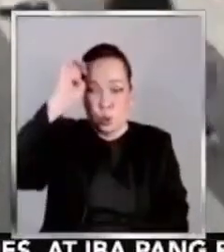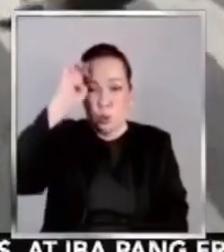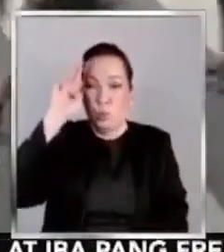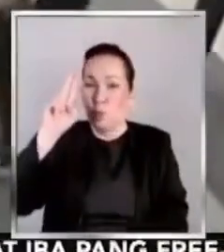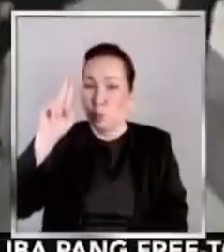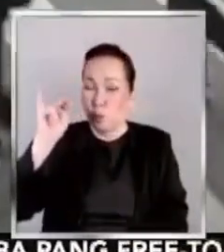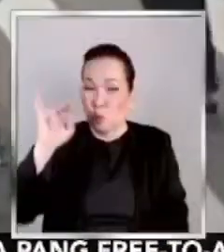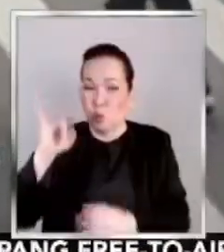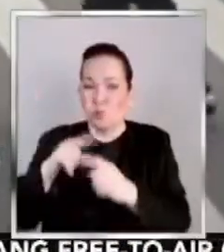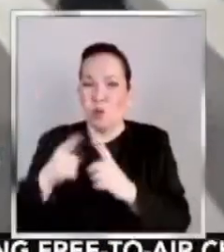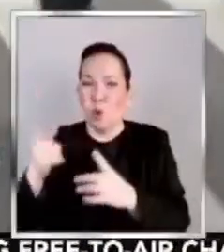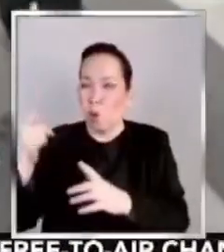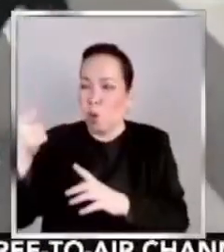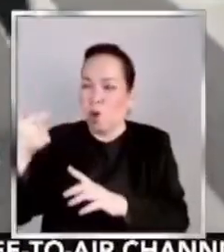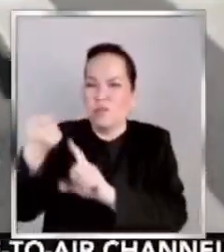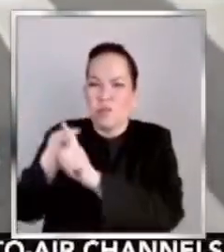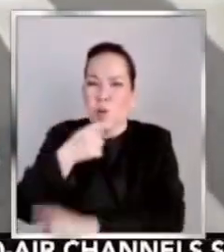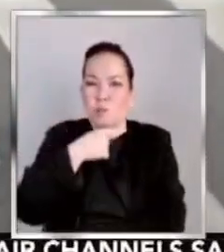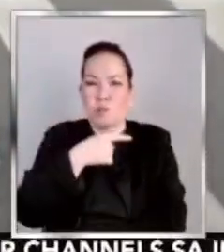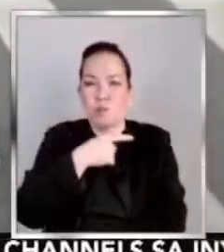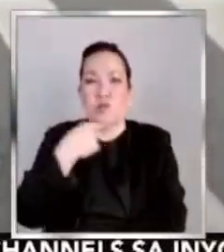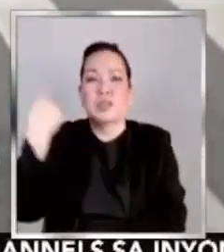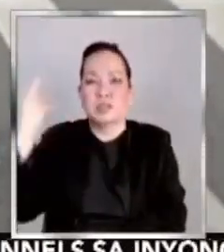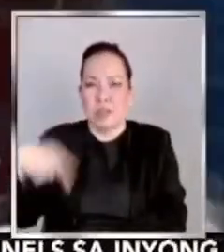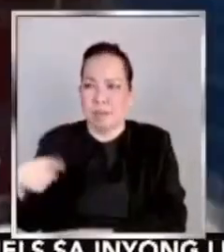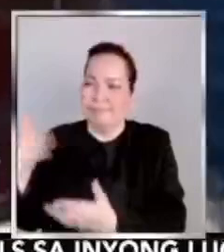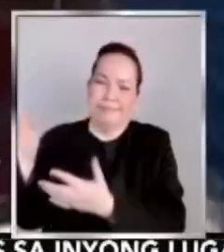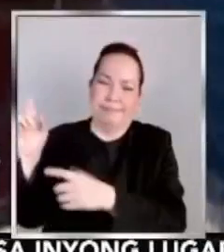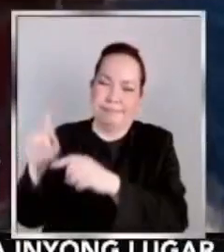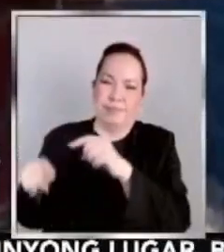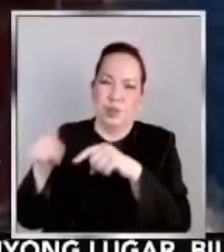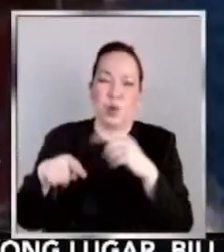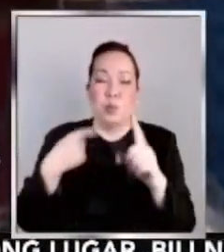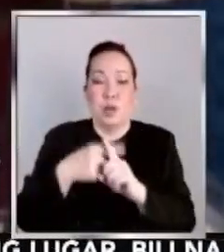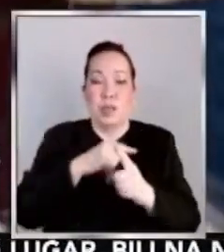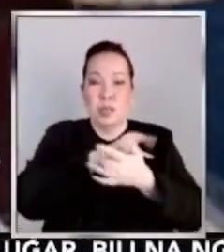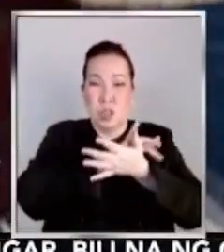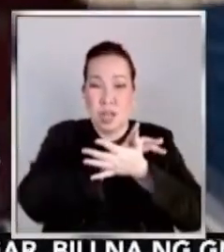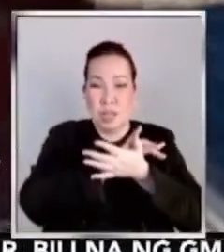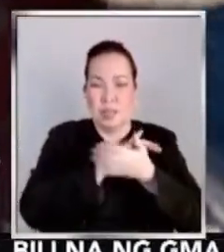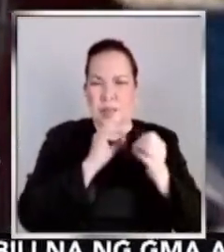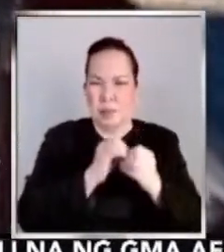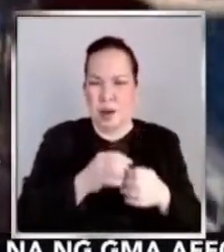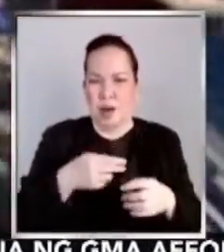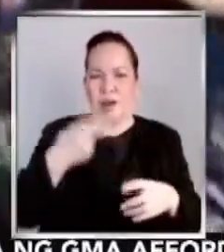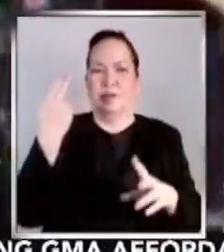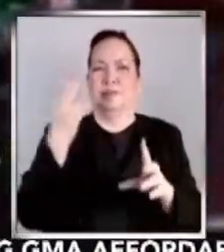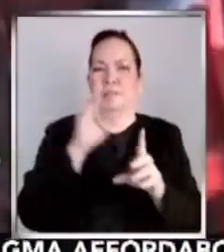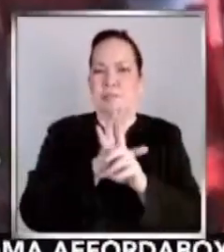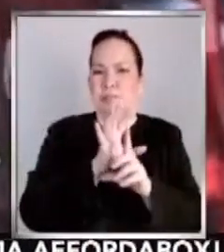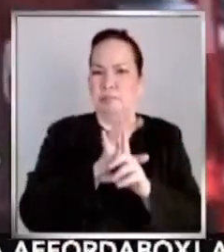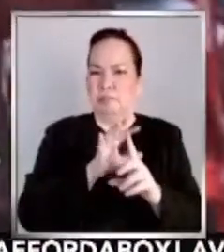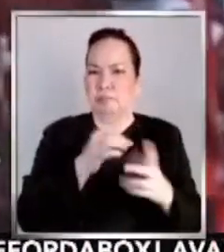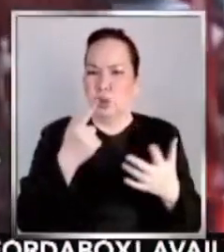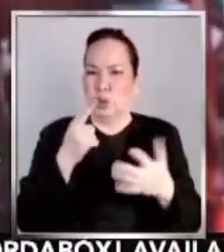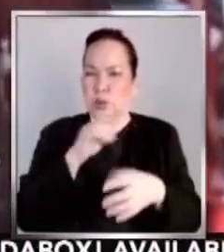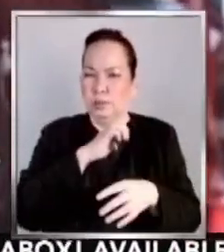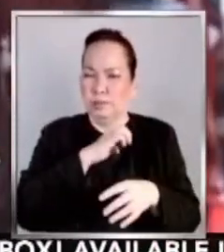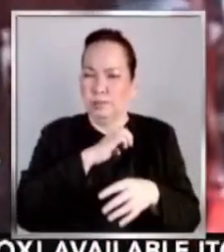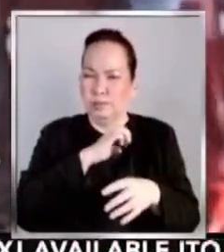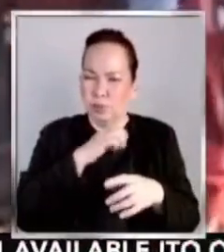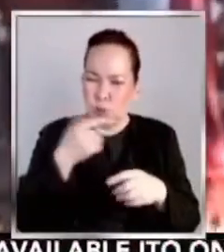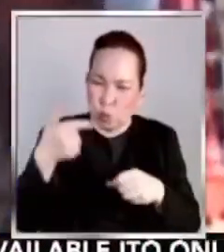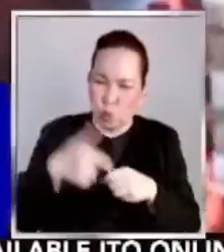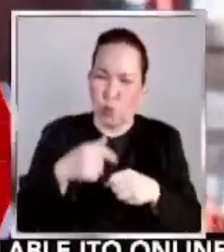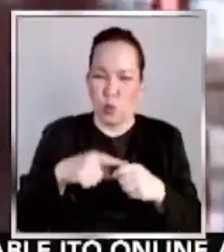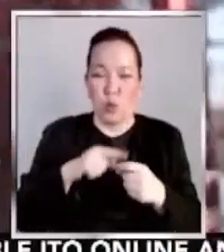na demand sa China ngayong nagluwag doon ng COVID lockdown. Maganda sana ang balita ang anunsyo nitong June 3 na magtataas ng produksyon ng